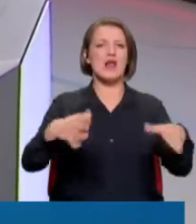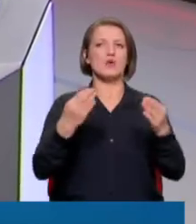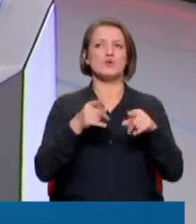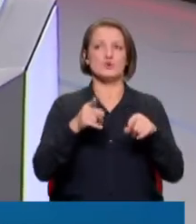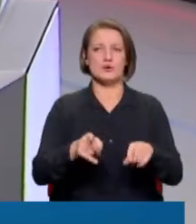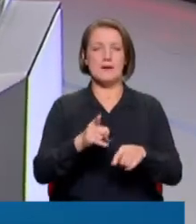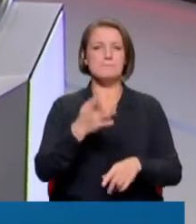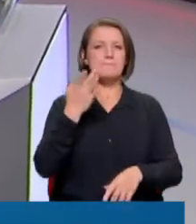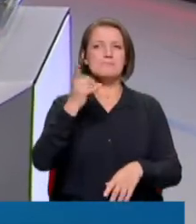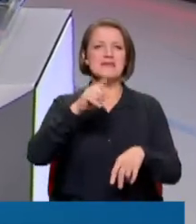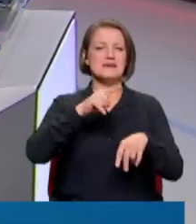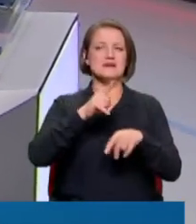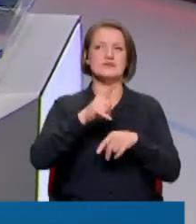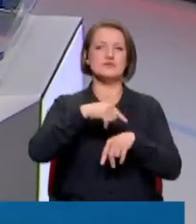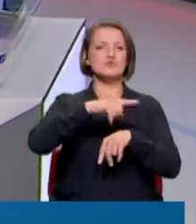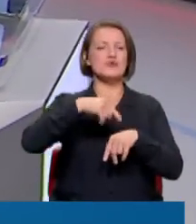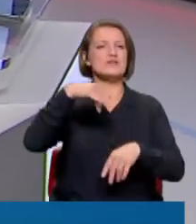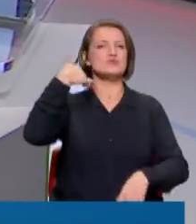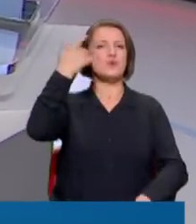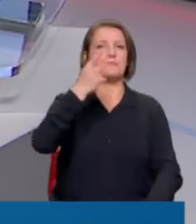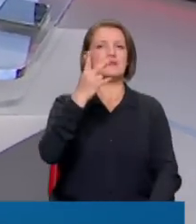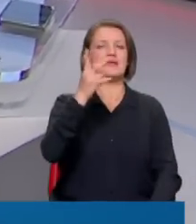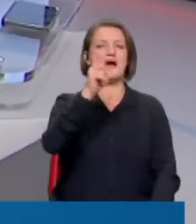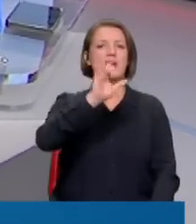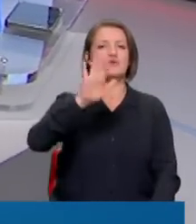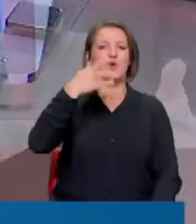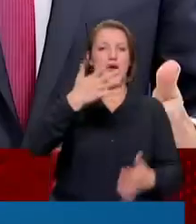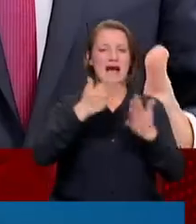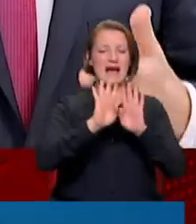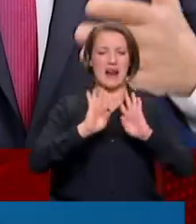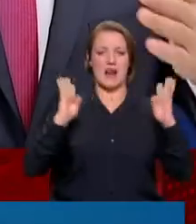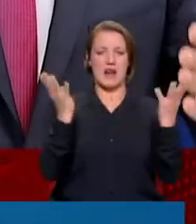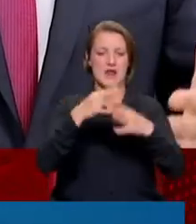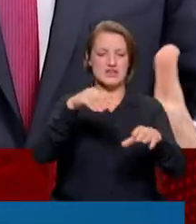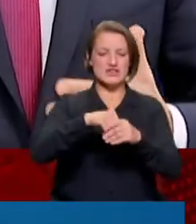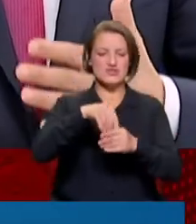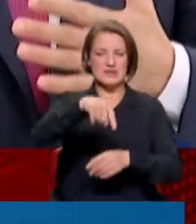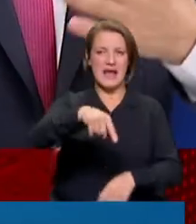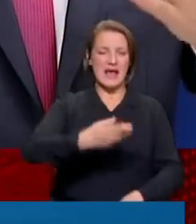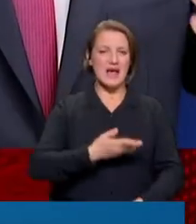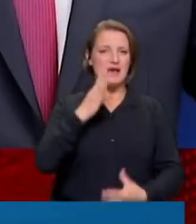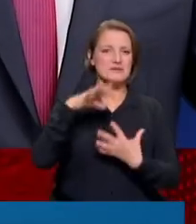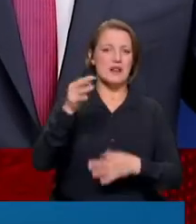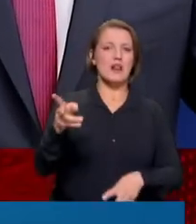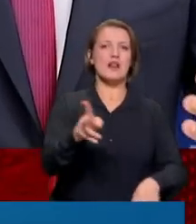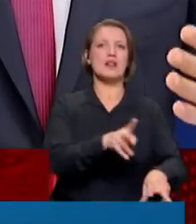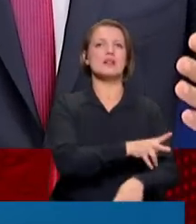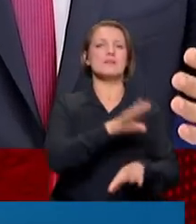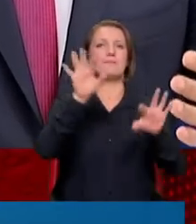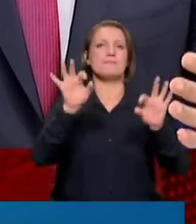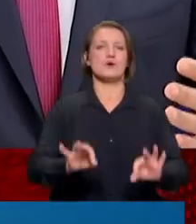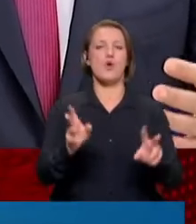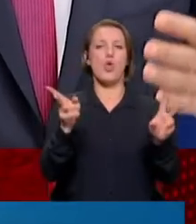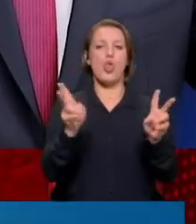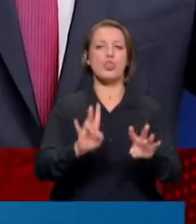belirli bir süre sonra Birkaç ay sonra o kaledeki insanlar açlıktan susuzluktan ölmeye başlıyorlar öldükten